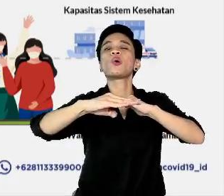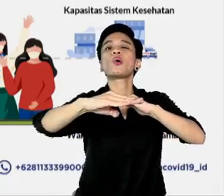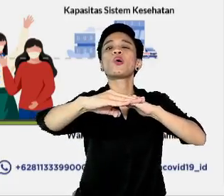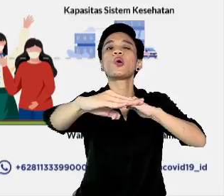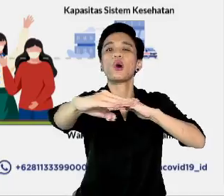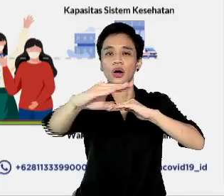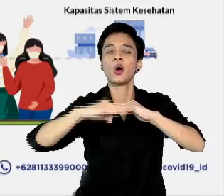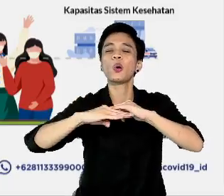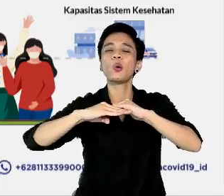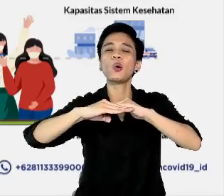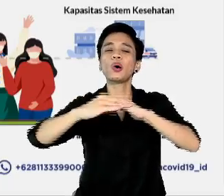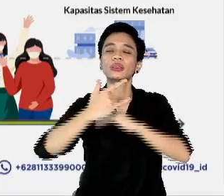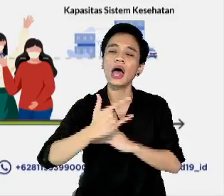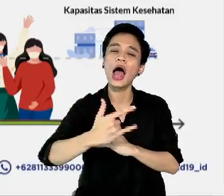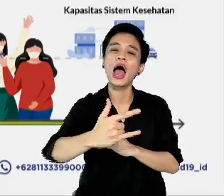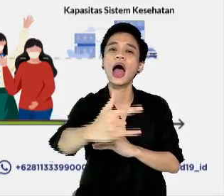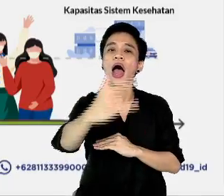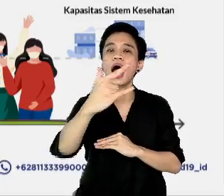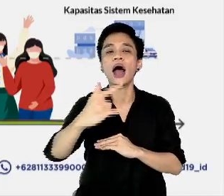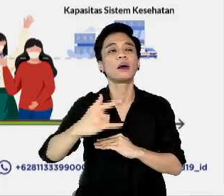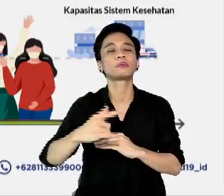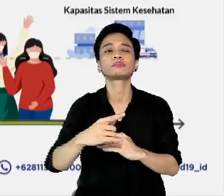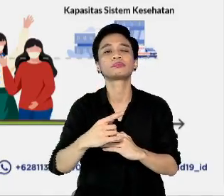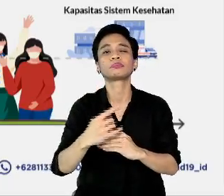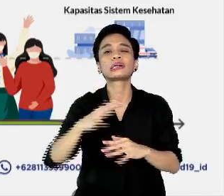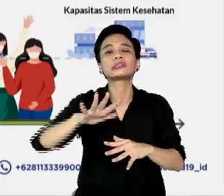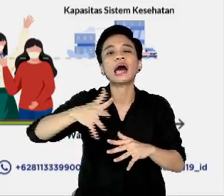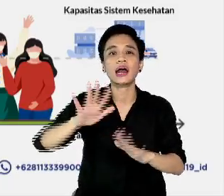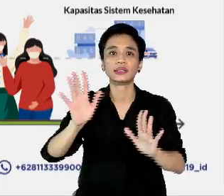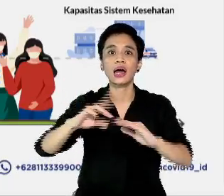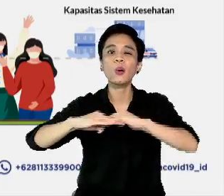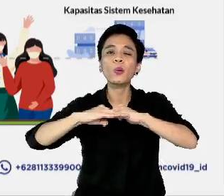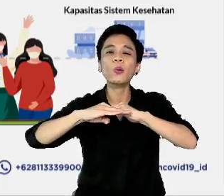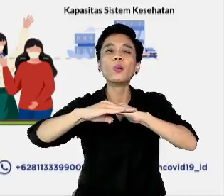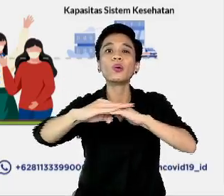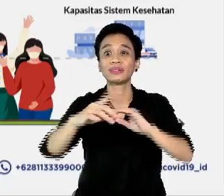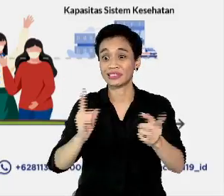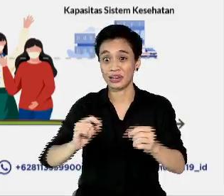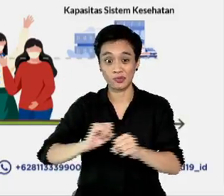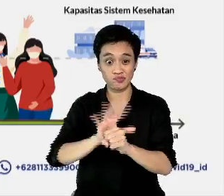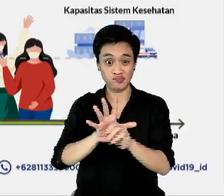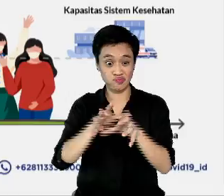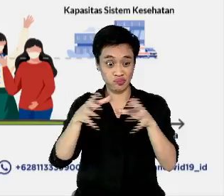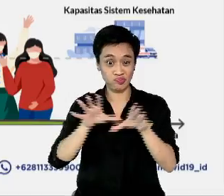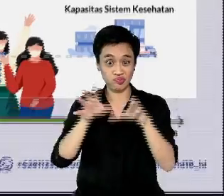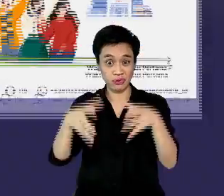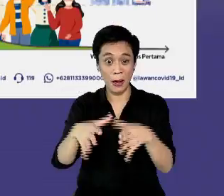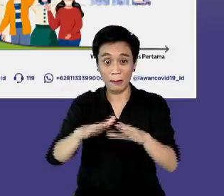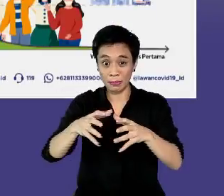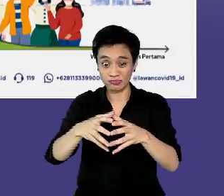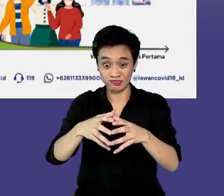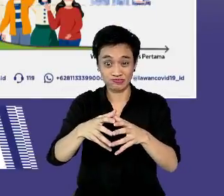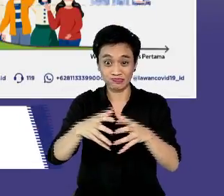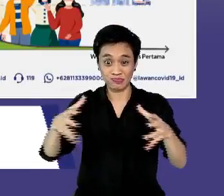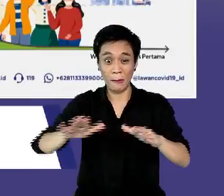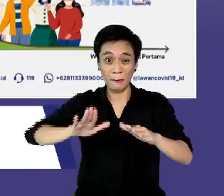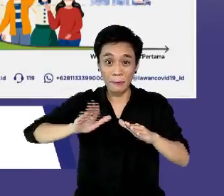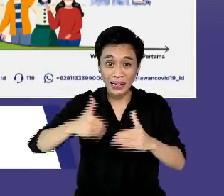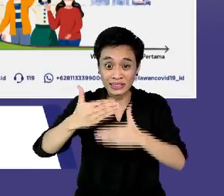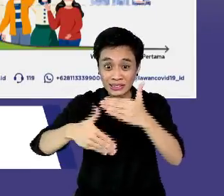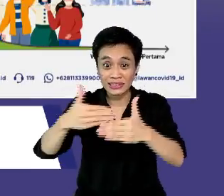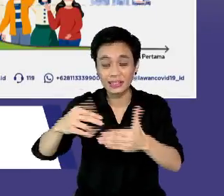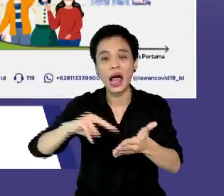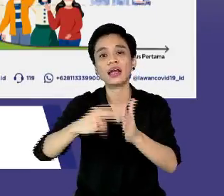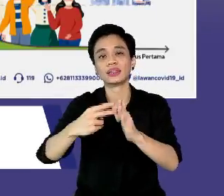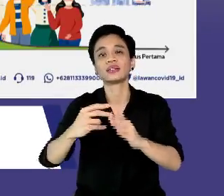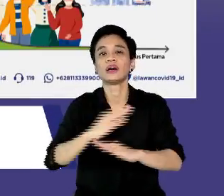mengenal waktu. Selama masa pandemi COVID-19 belum berakhir, maka upaya preventif harus terus dilakukan karena